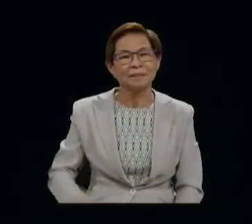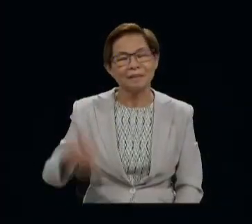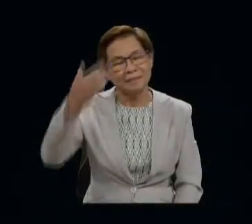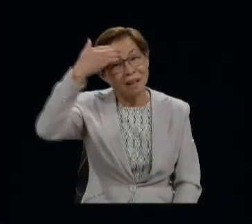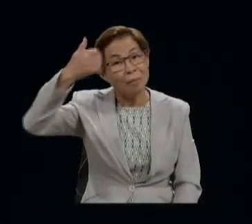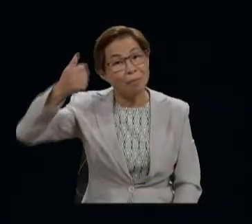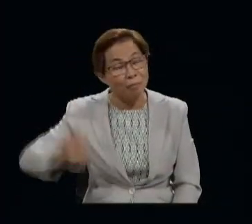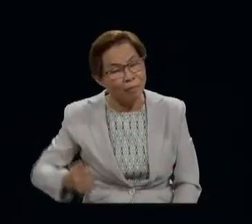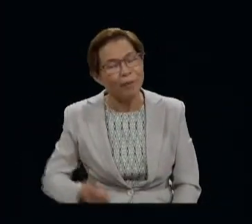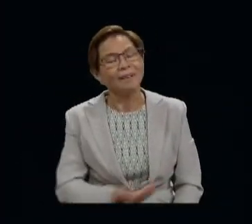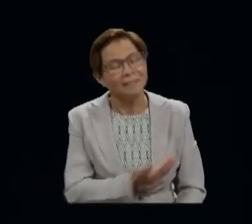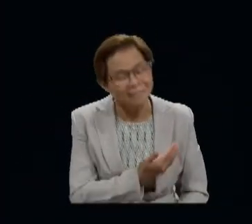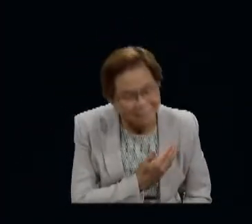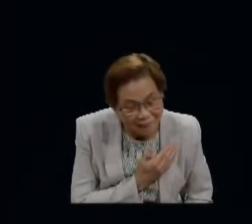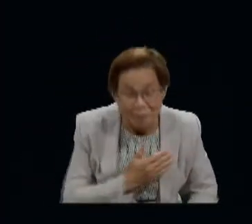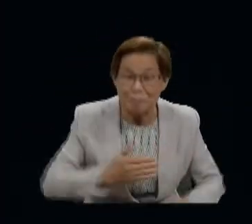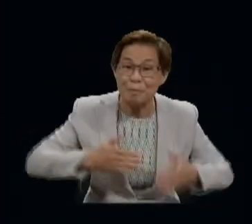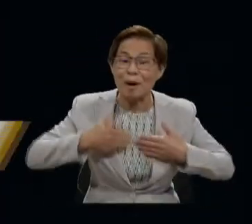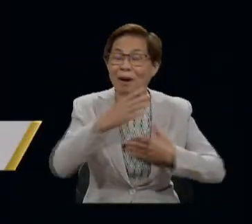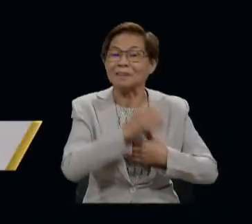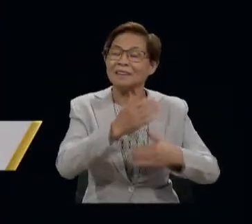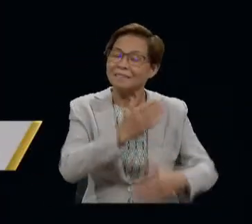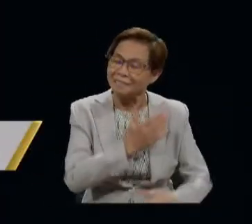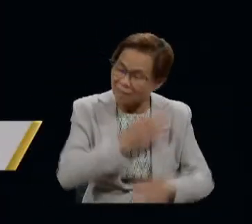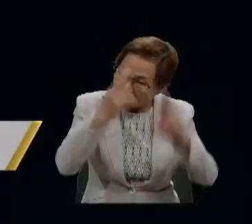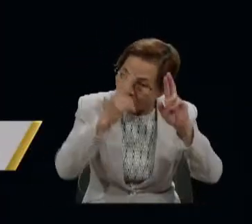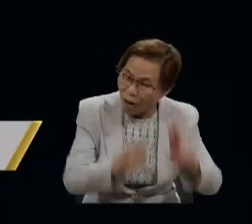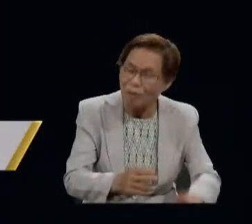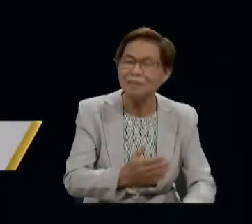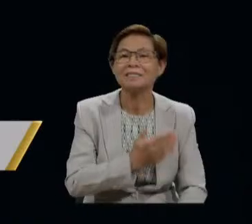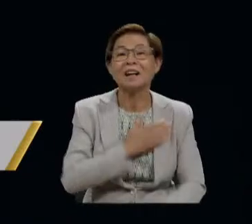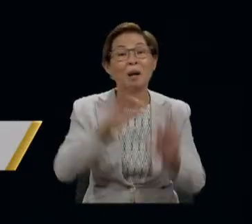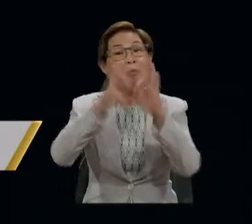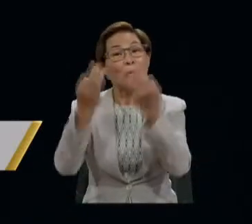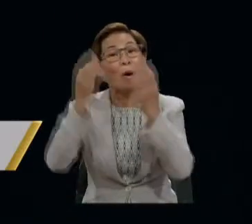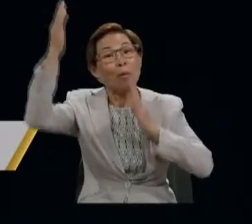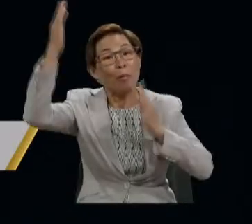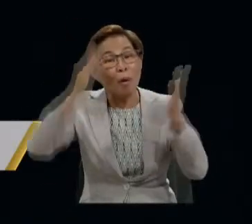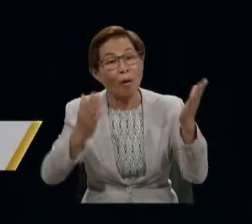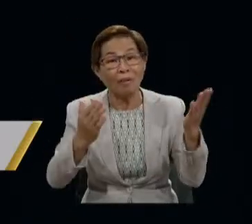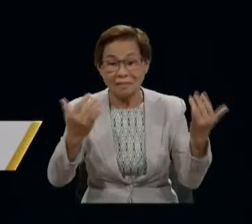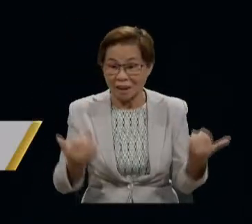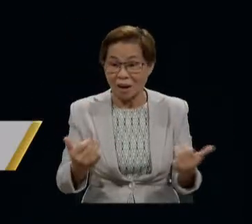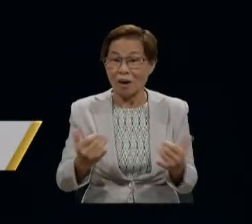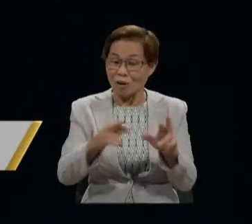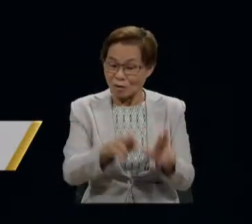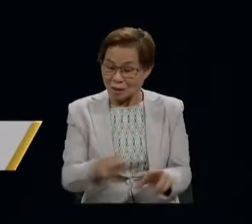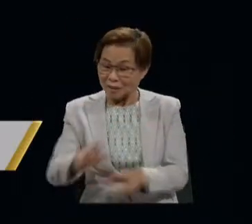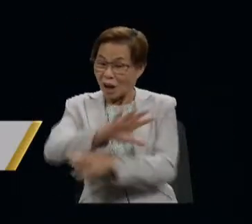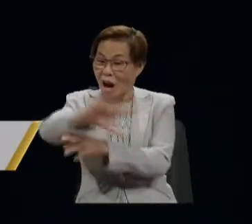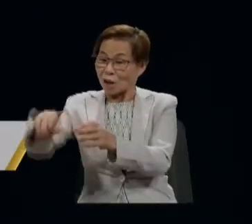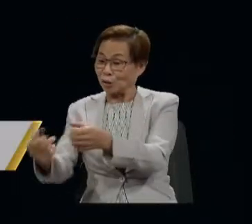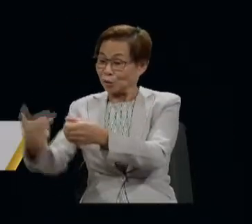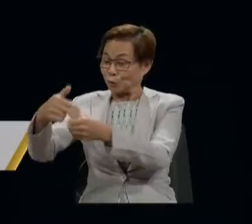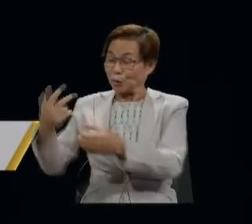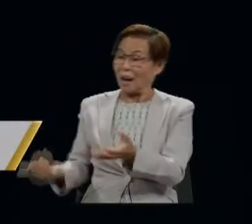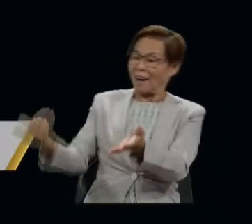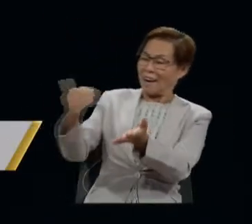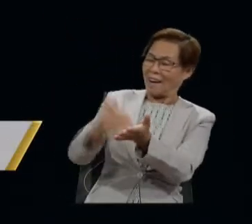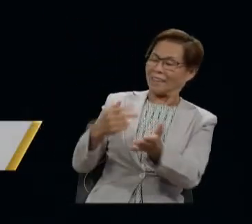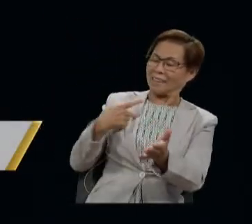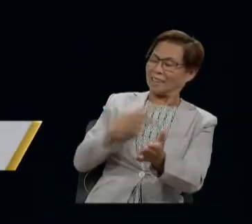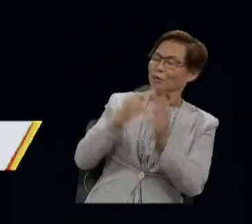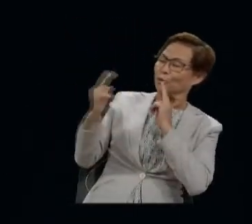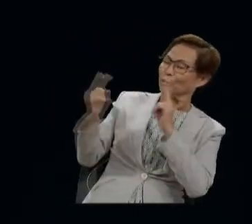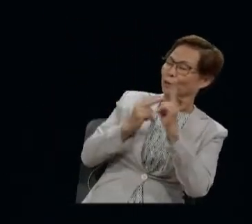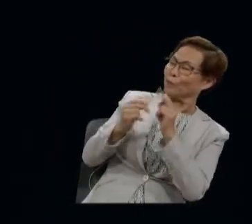Assalamualaikum salam sejahtera salam hormat salam Keluarga Malaysia saya Wan shahina bers lagi menerusi inklusif dan sekali lagi kita ingin mengucapkan terima